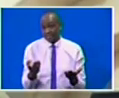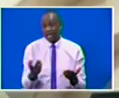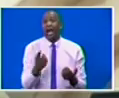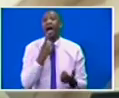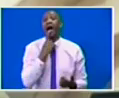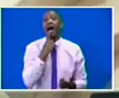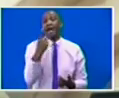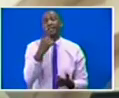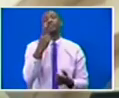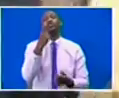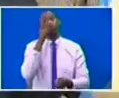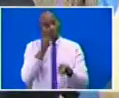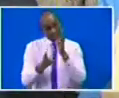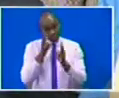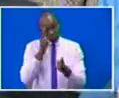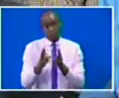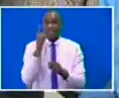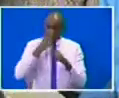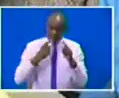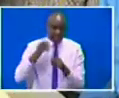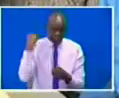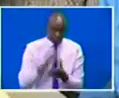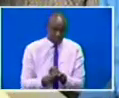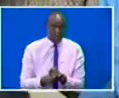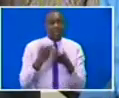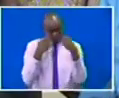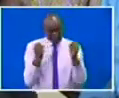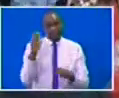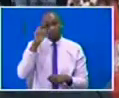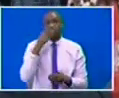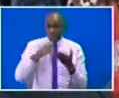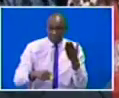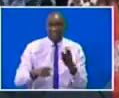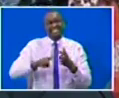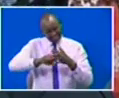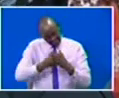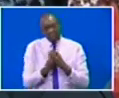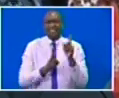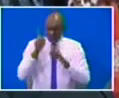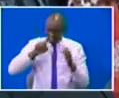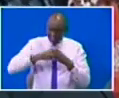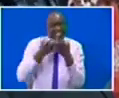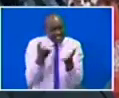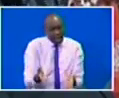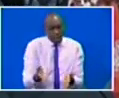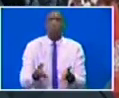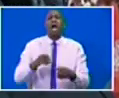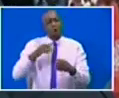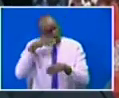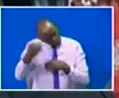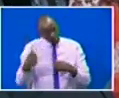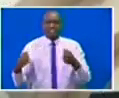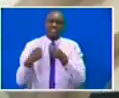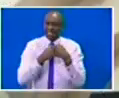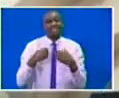122 years ago. Kenyatta akiweka peupe kuwa safari ndio imeanza na kuwa hakuna kizuri kisichokuwa na